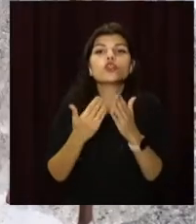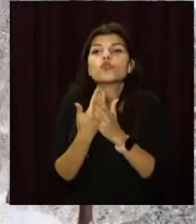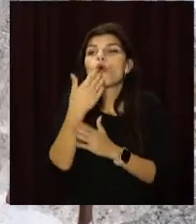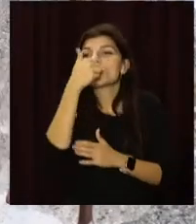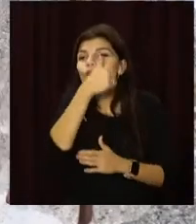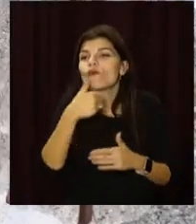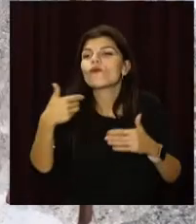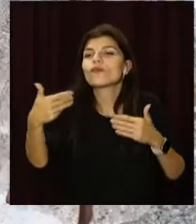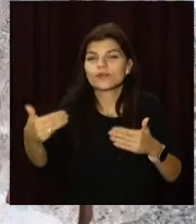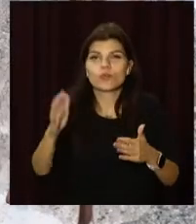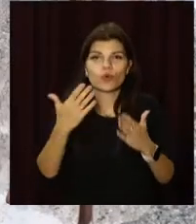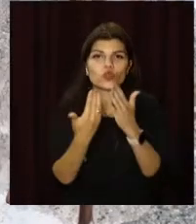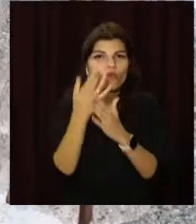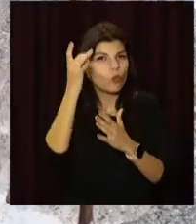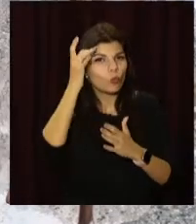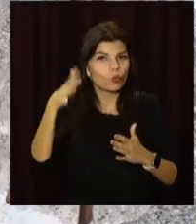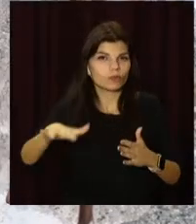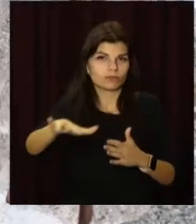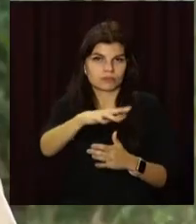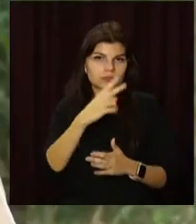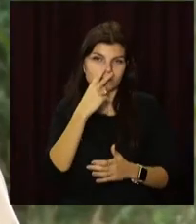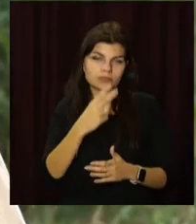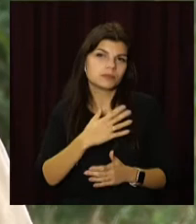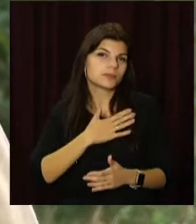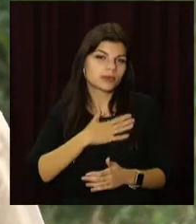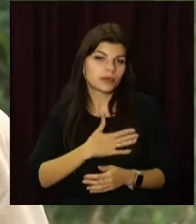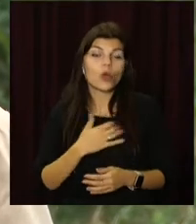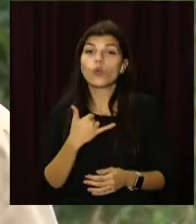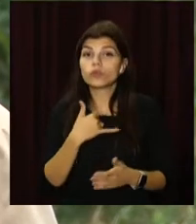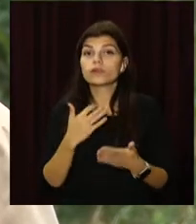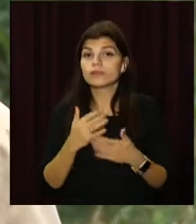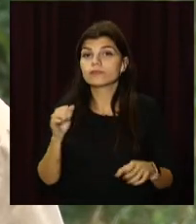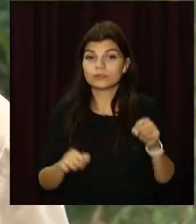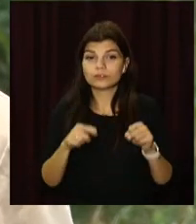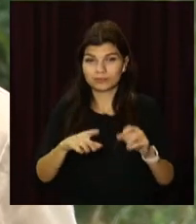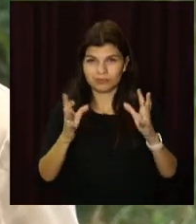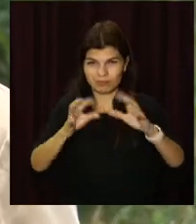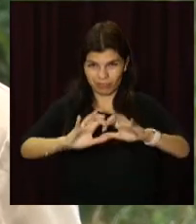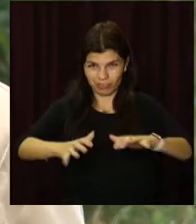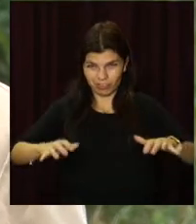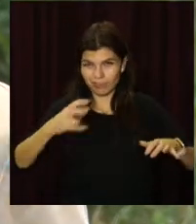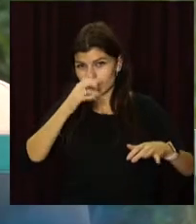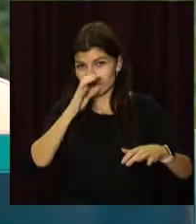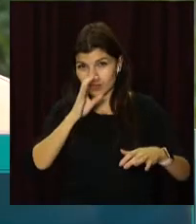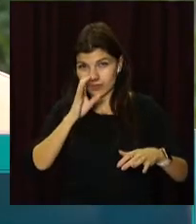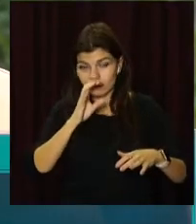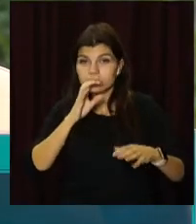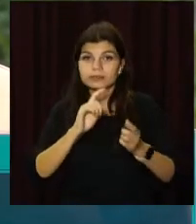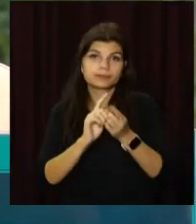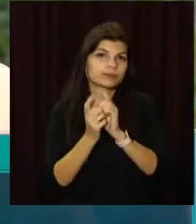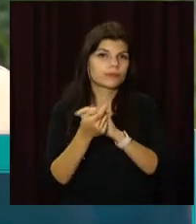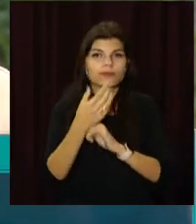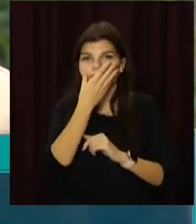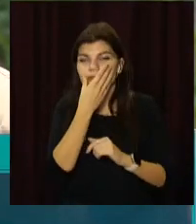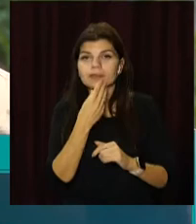мешканців з'явиться новий культурний осередок. Ми маємо можливість з тих руїн зробити паркову зону відпочинку в